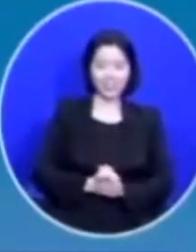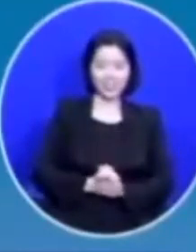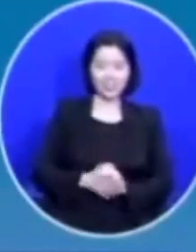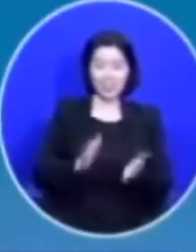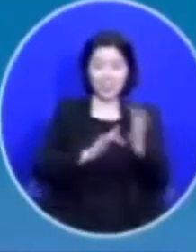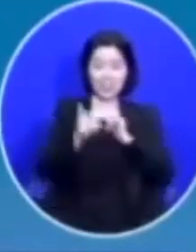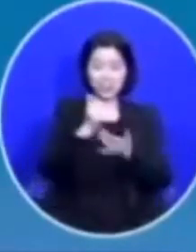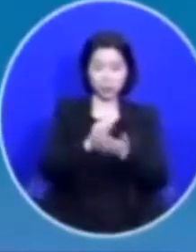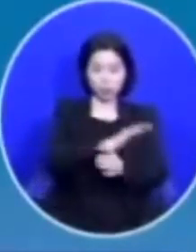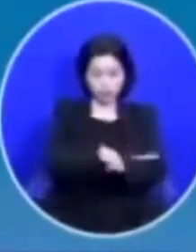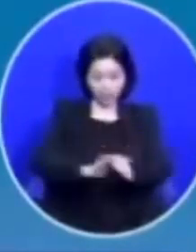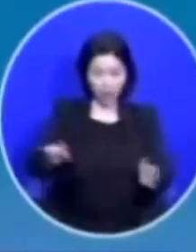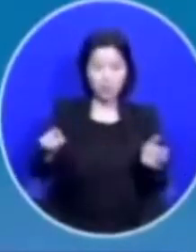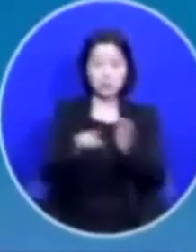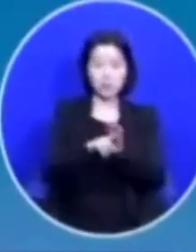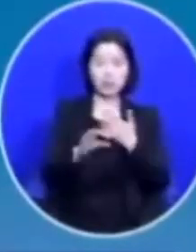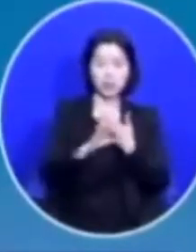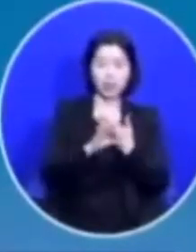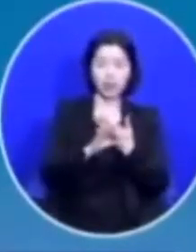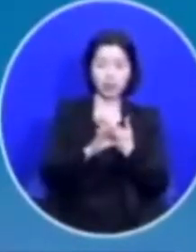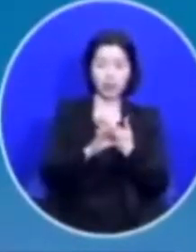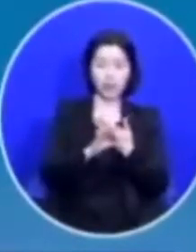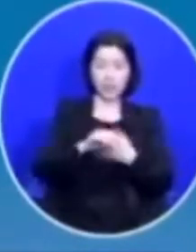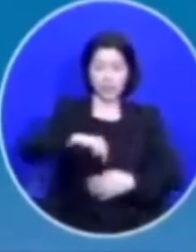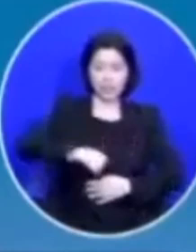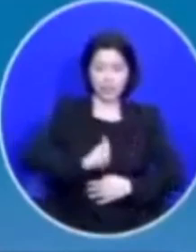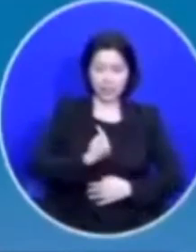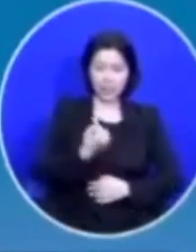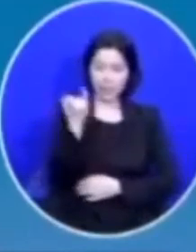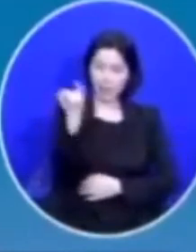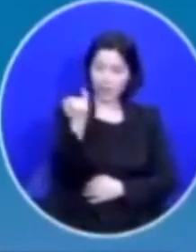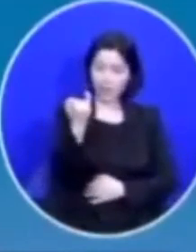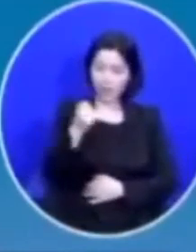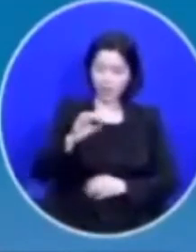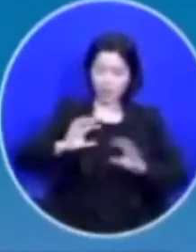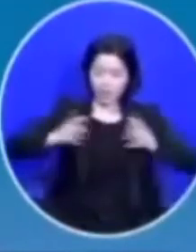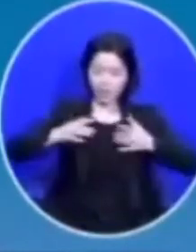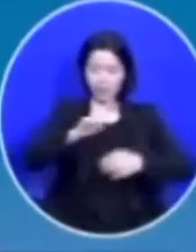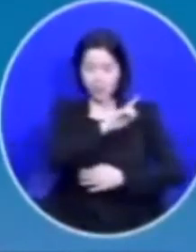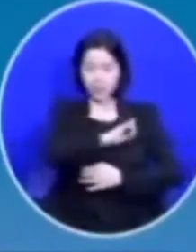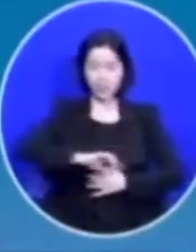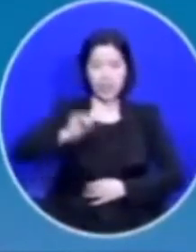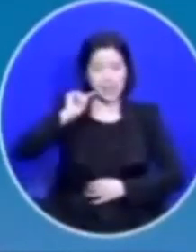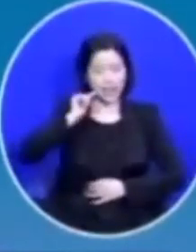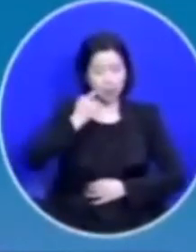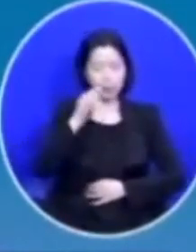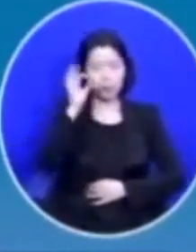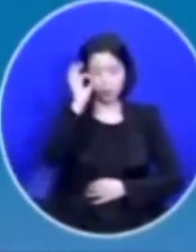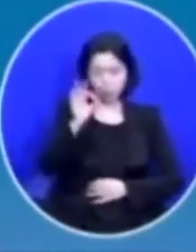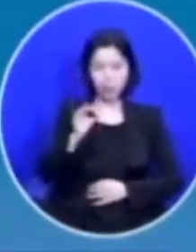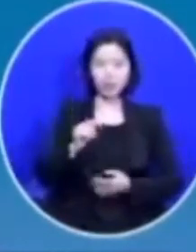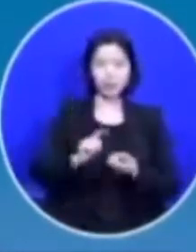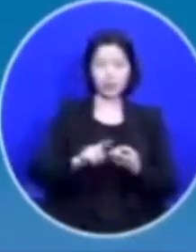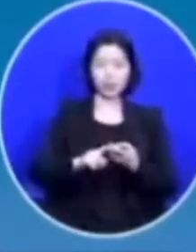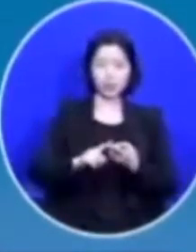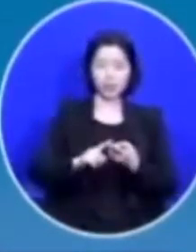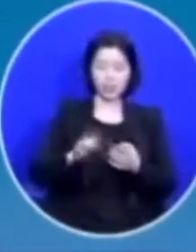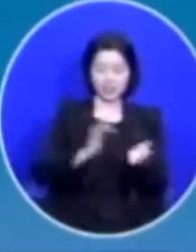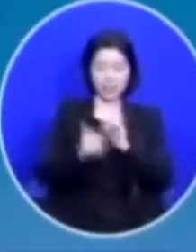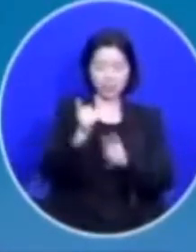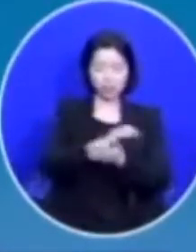예수 잘 믿으면 자기 아내가 세상에서 제일 예뻐 지게 보인다는 걸 예수를 잘